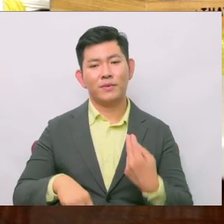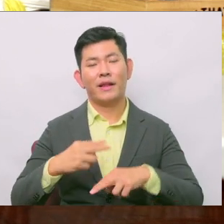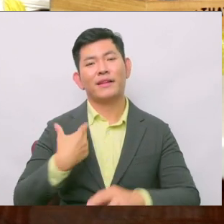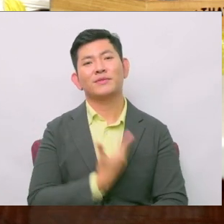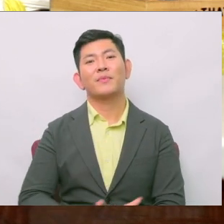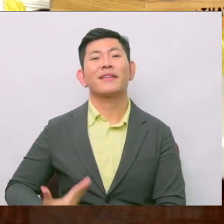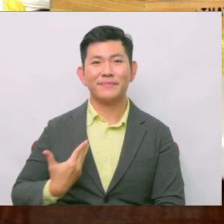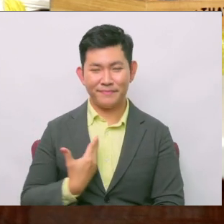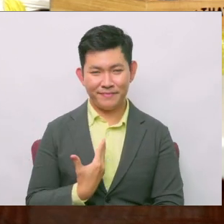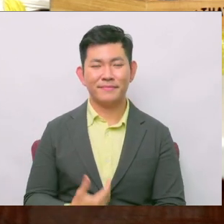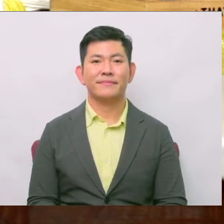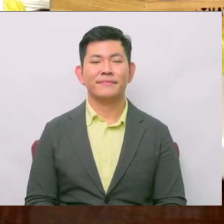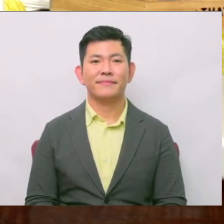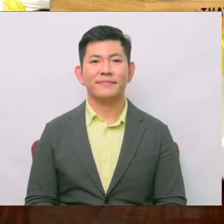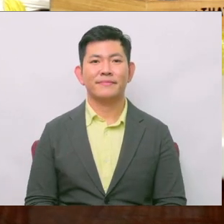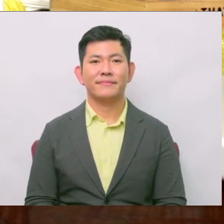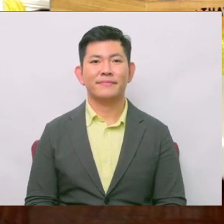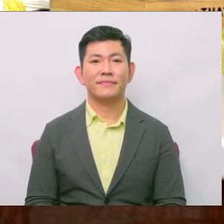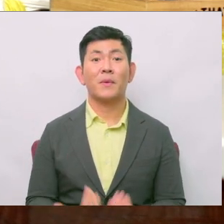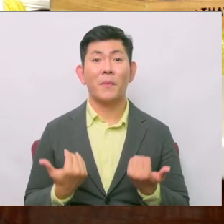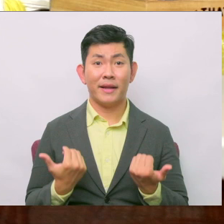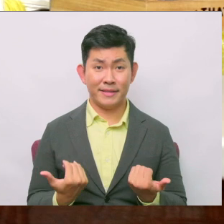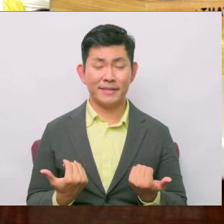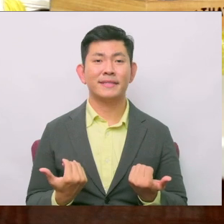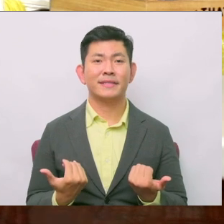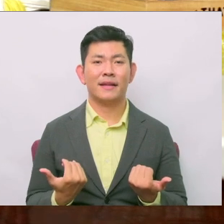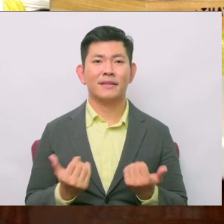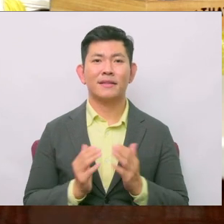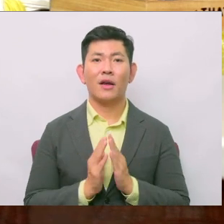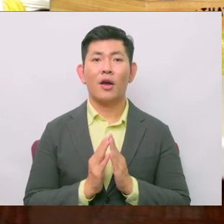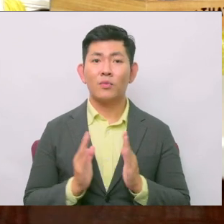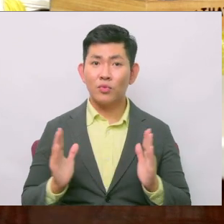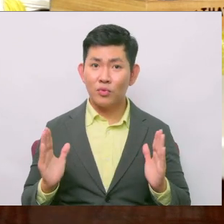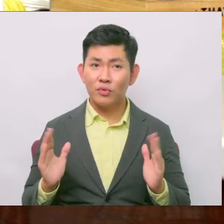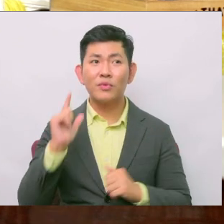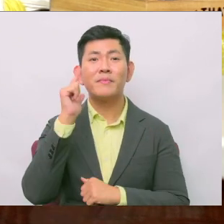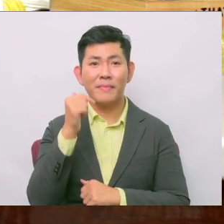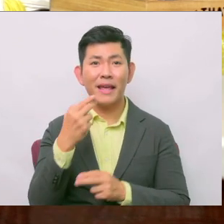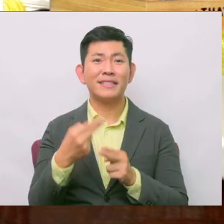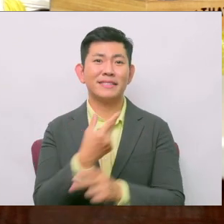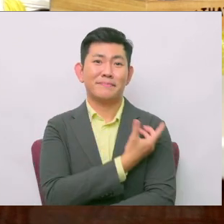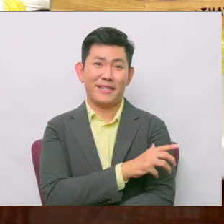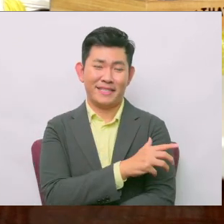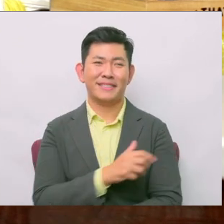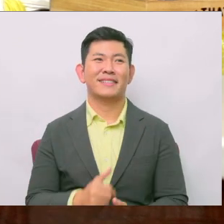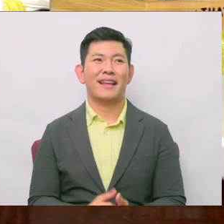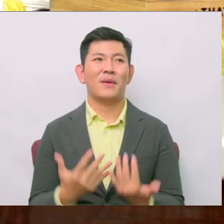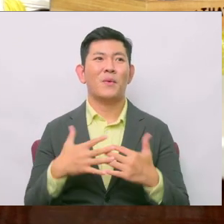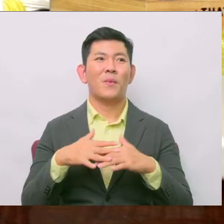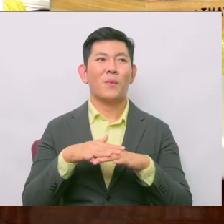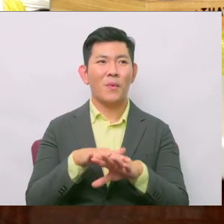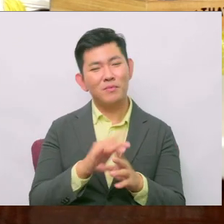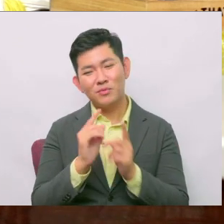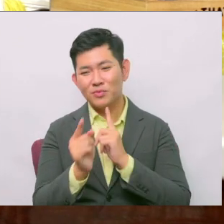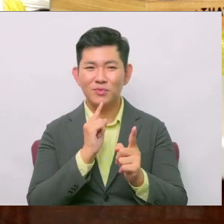คะค่ะก็เย็นวันนี้นะคะก็ต้องขอบคุณแม่เปิ้ลนะคะที่ได้มาร่วมนะคะพูดคุย